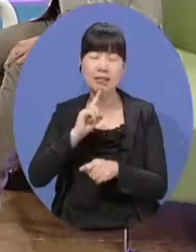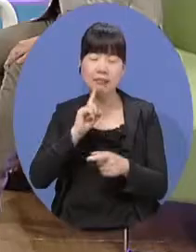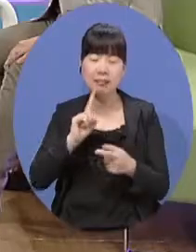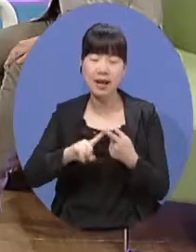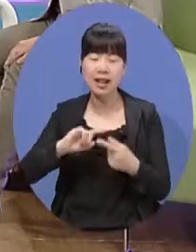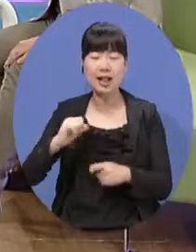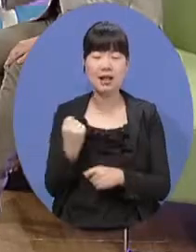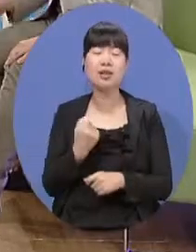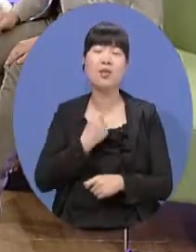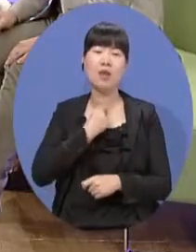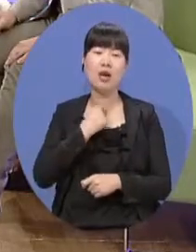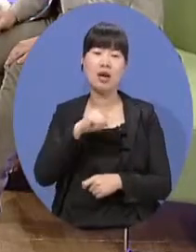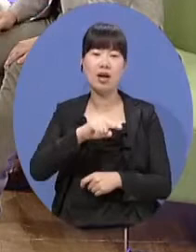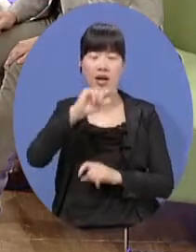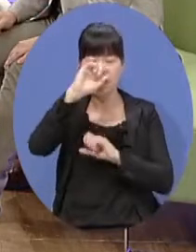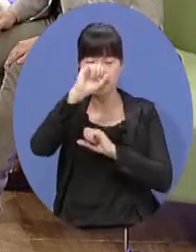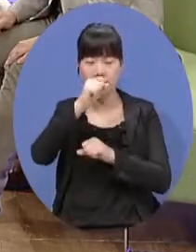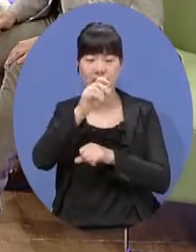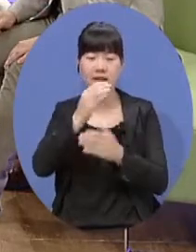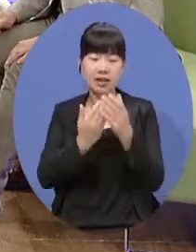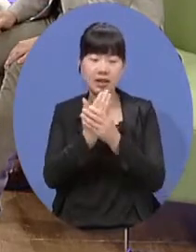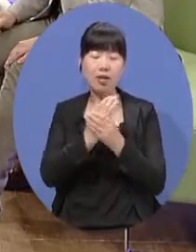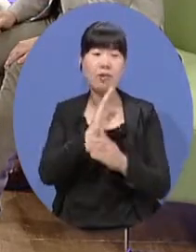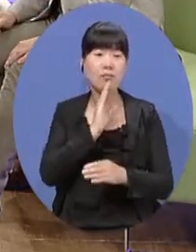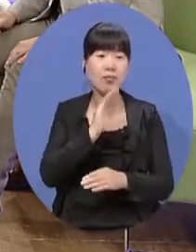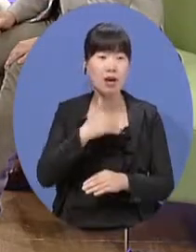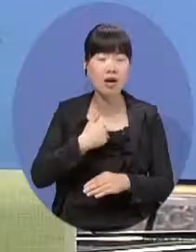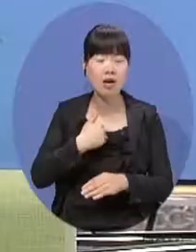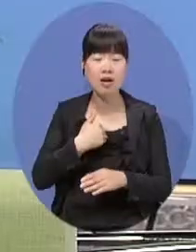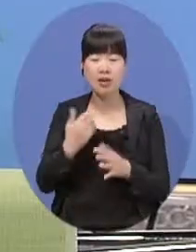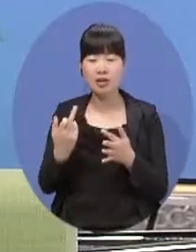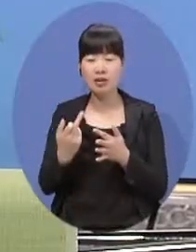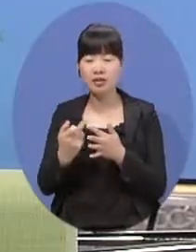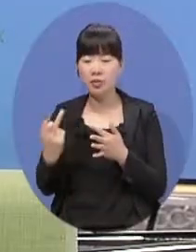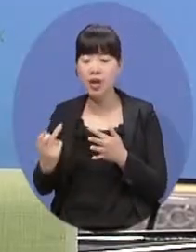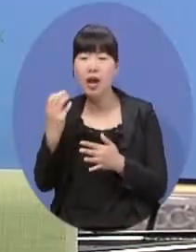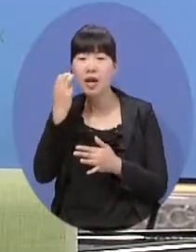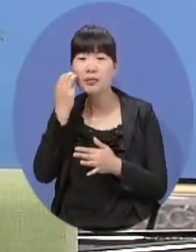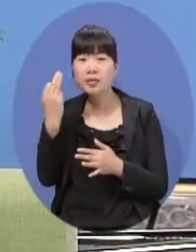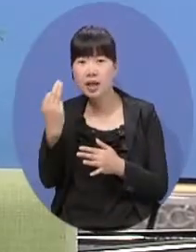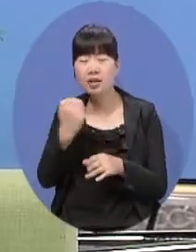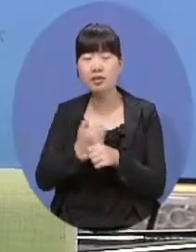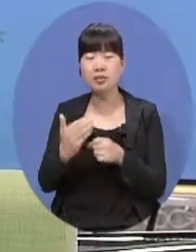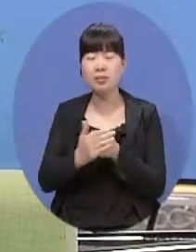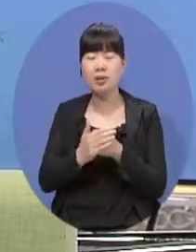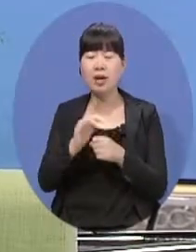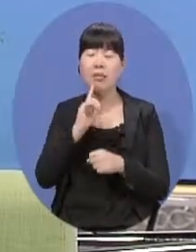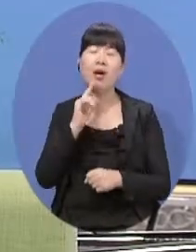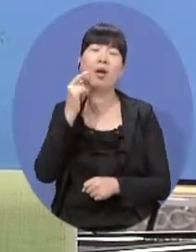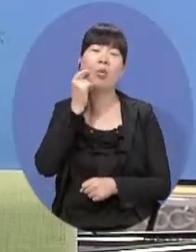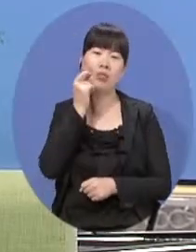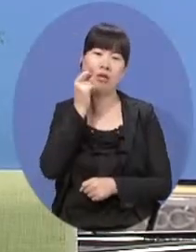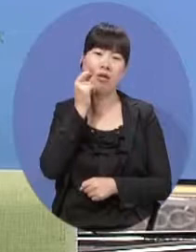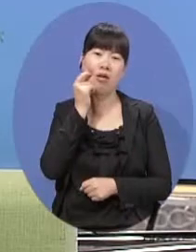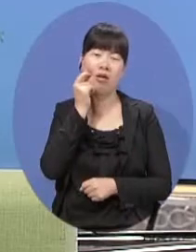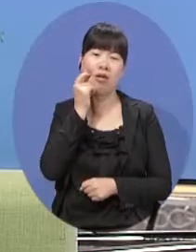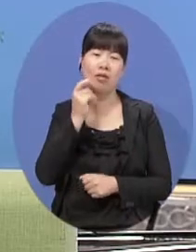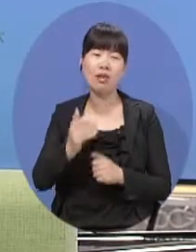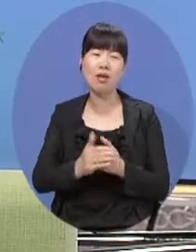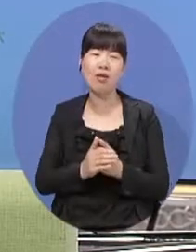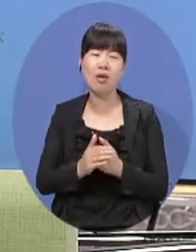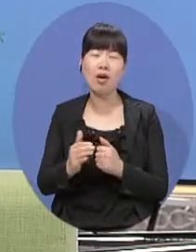듣기를 원합니다. 아, 그 신발 사건이 그거였군요. 네. 아이 막내가 13개월이니까 말을 못 하잖아요. 네.